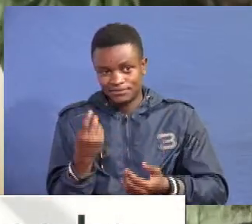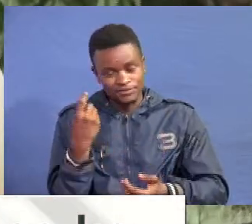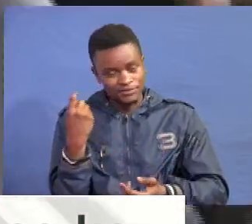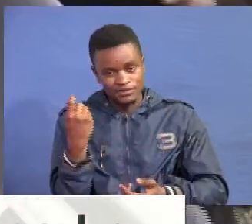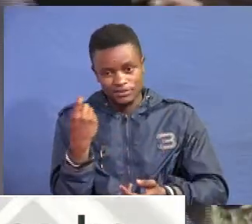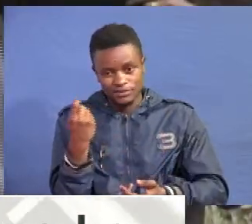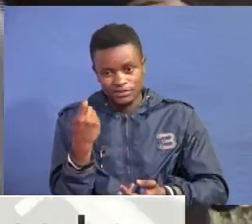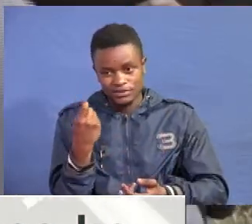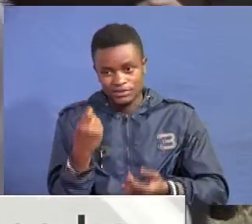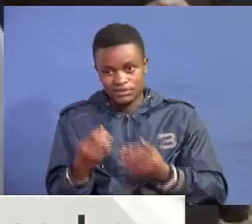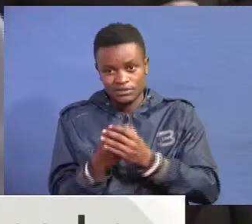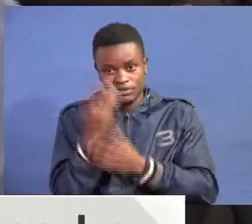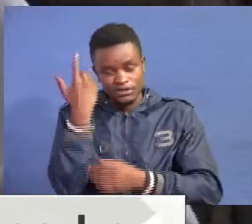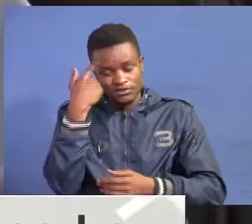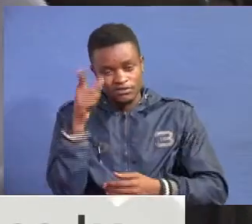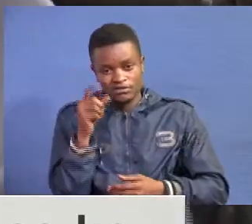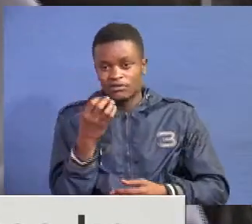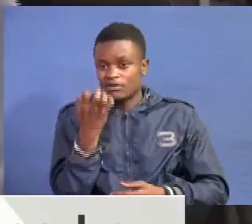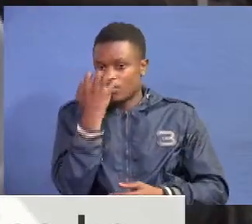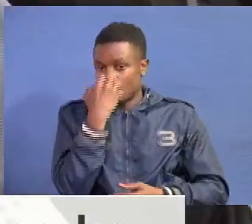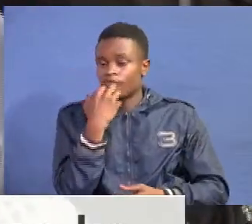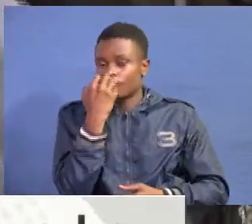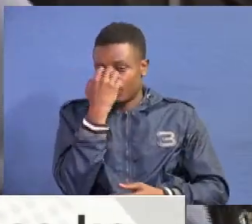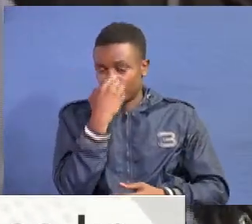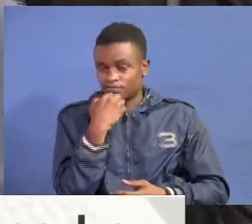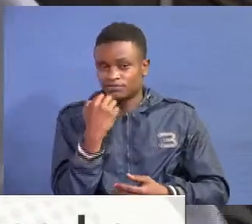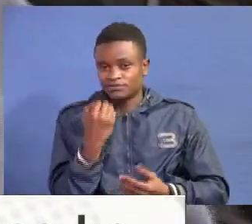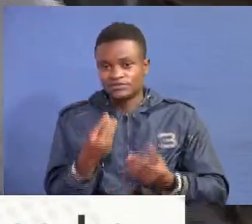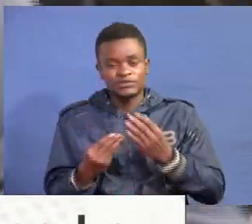yake. Mimi napanda